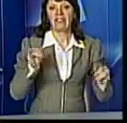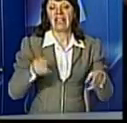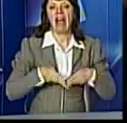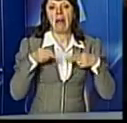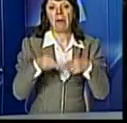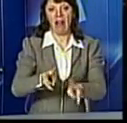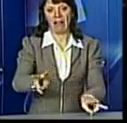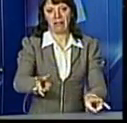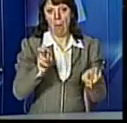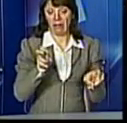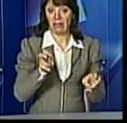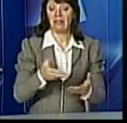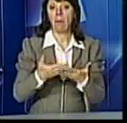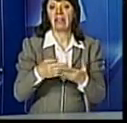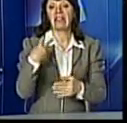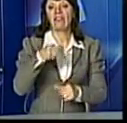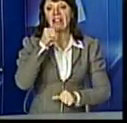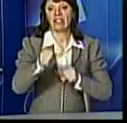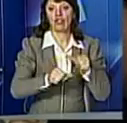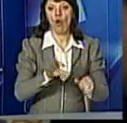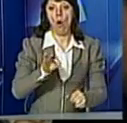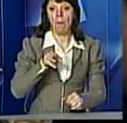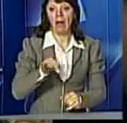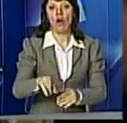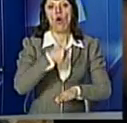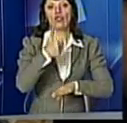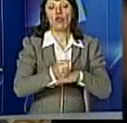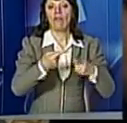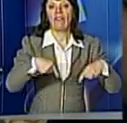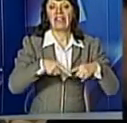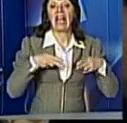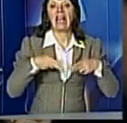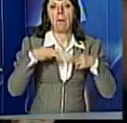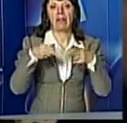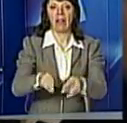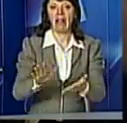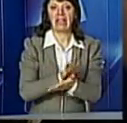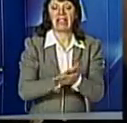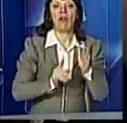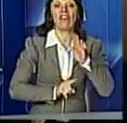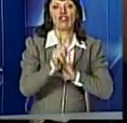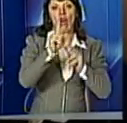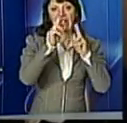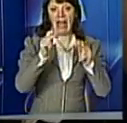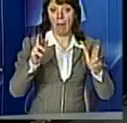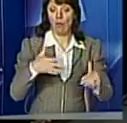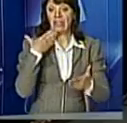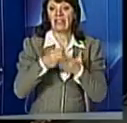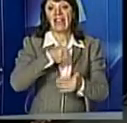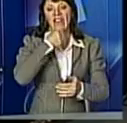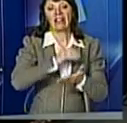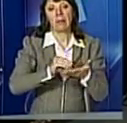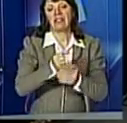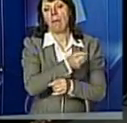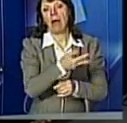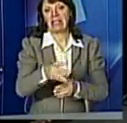кримінальній тематиці близько 20 років Омар очолював відділ криміналу в газеті Високий замок за свій вік написав